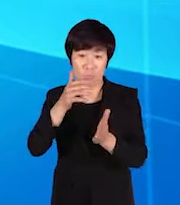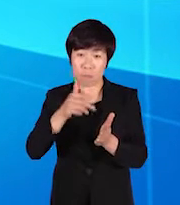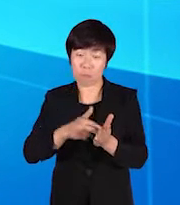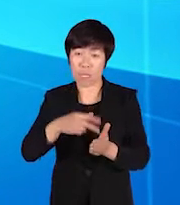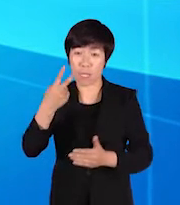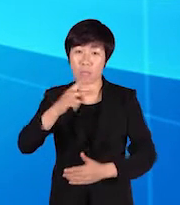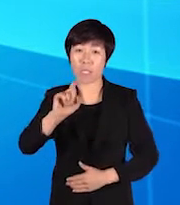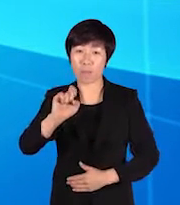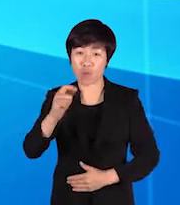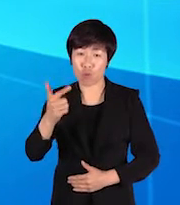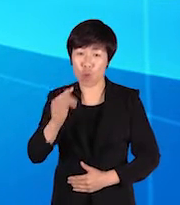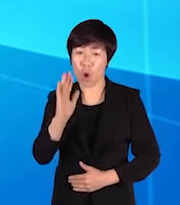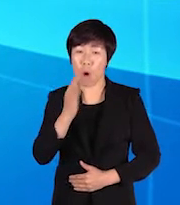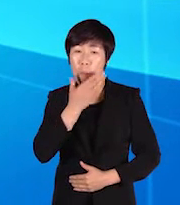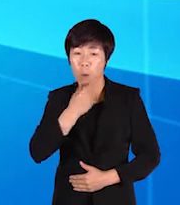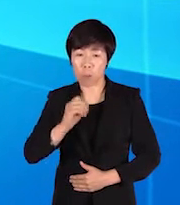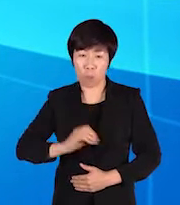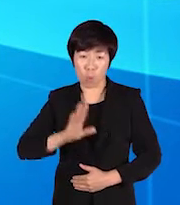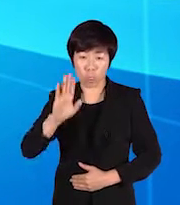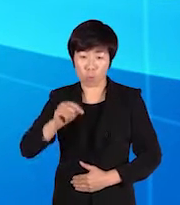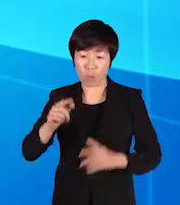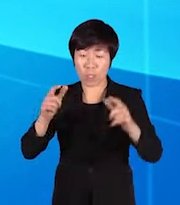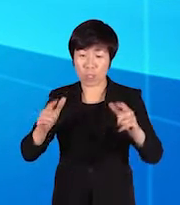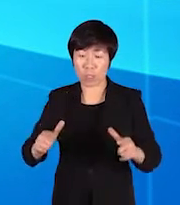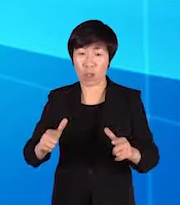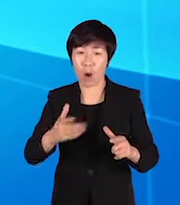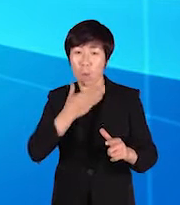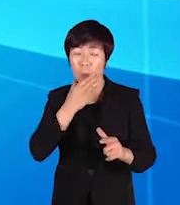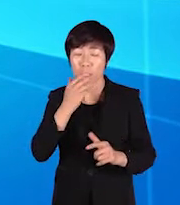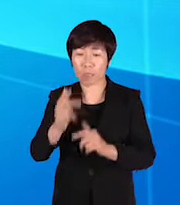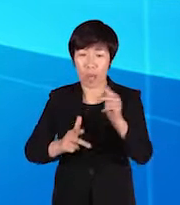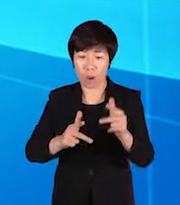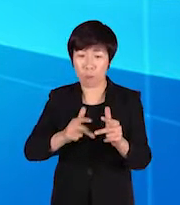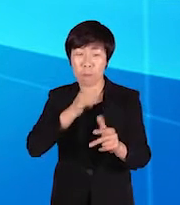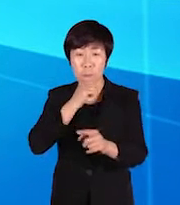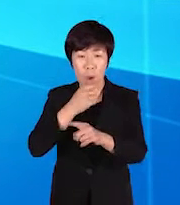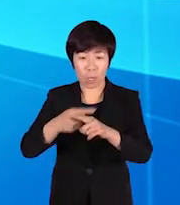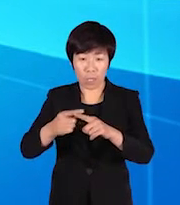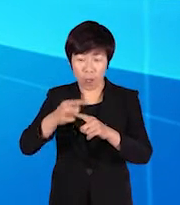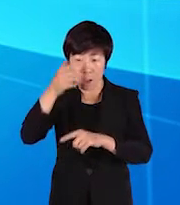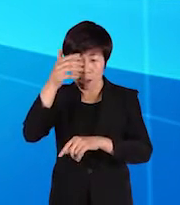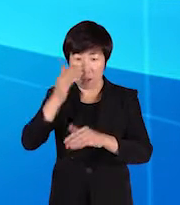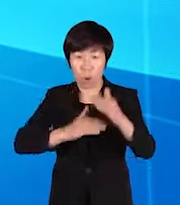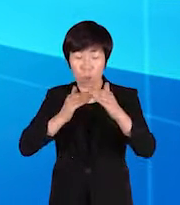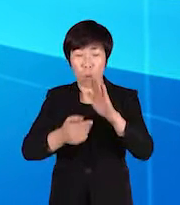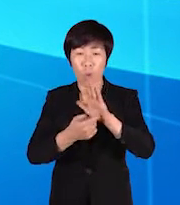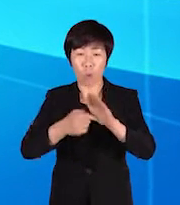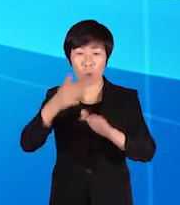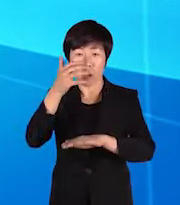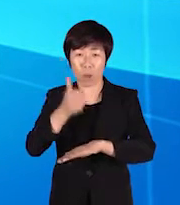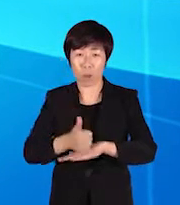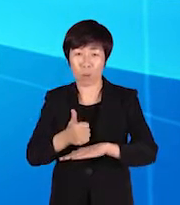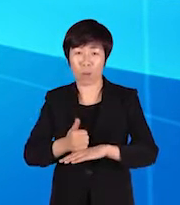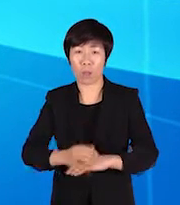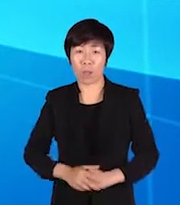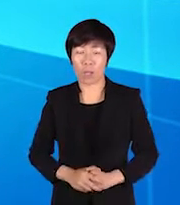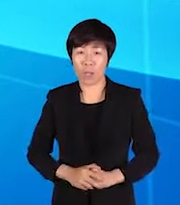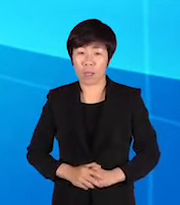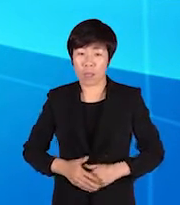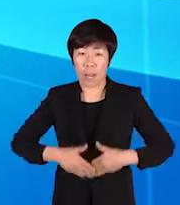울산시가 2016년 보건복지부 지역복지사업 평가 공모 결과 지역사회보장 운영체계 활성화